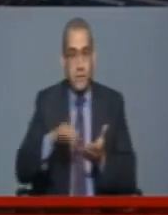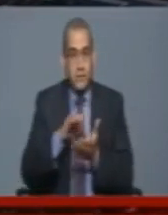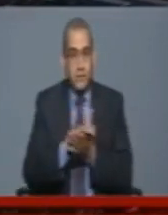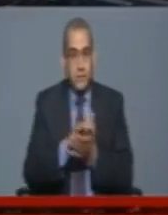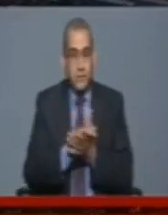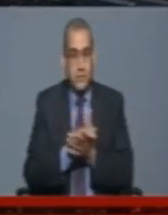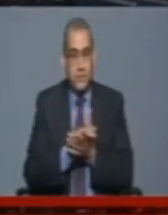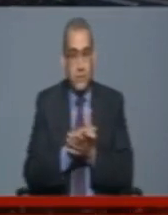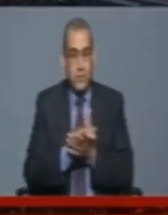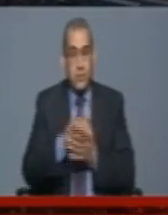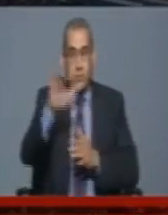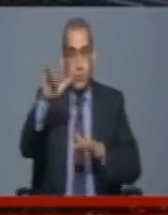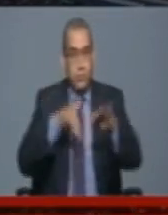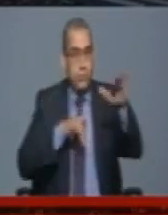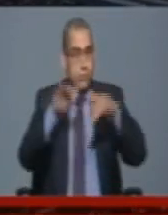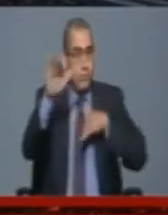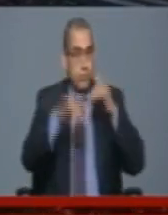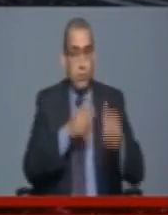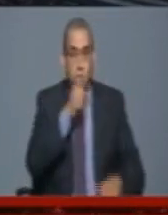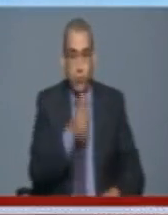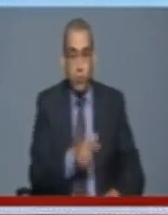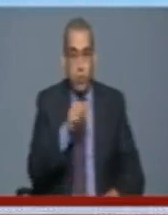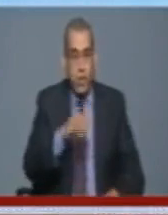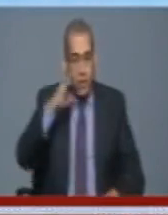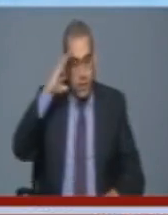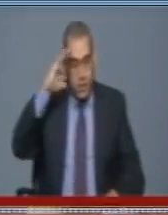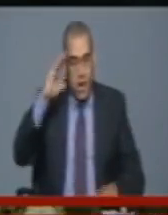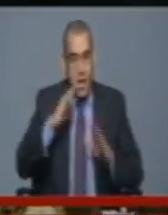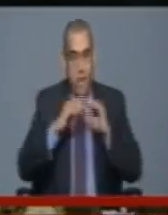اللي جايين يقولوا تحيا مصر